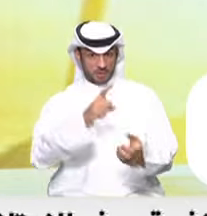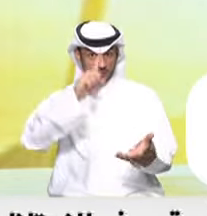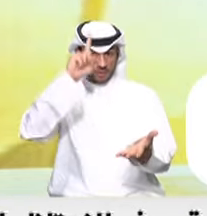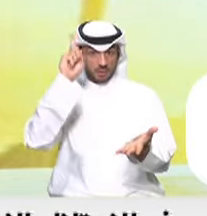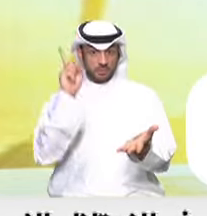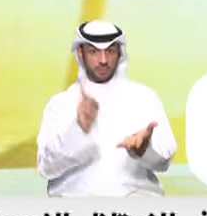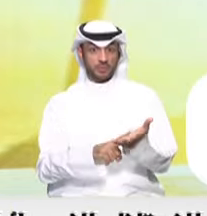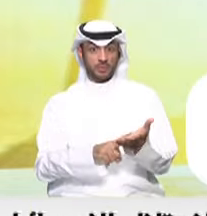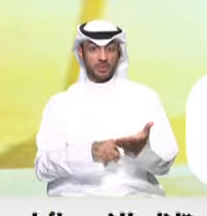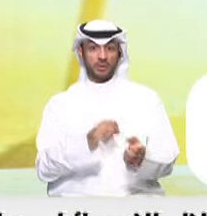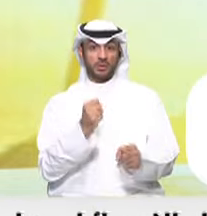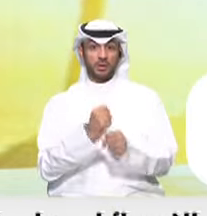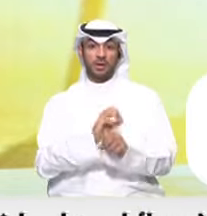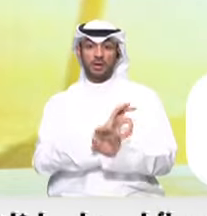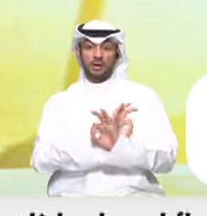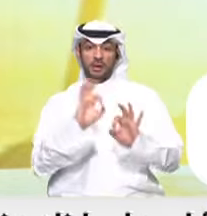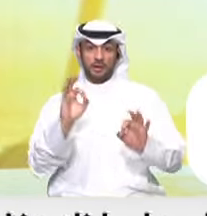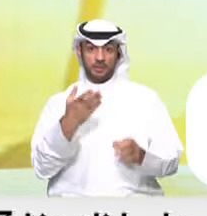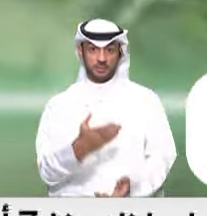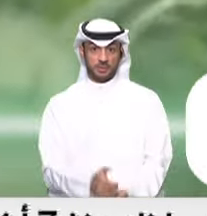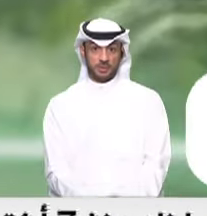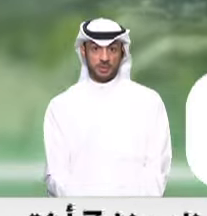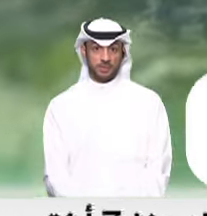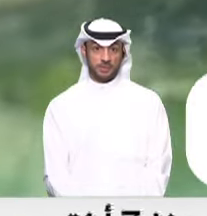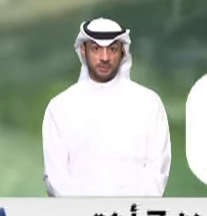في مواجهة الأحداث.